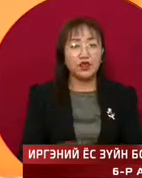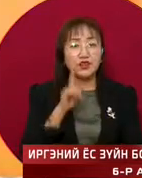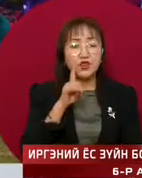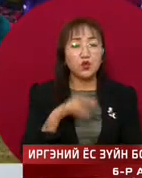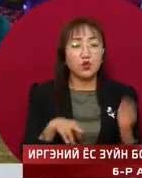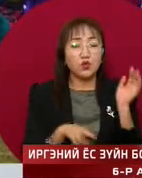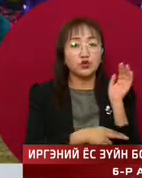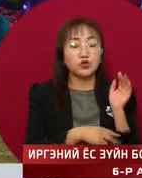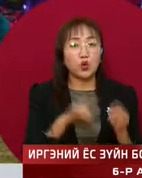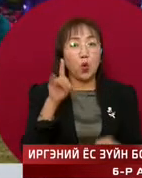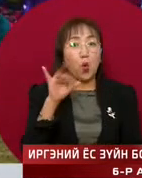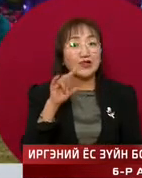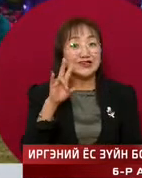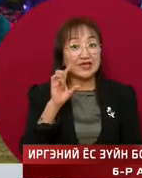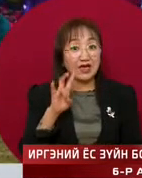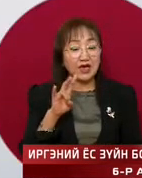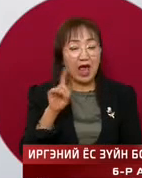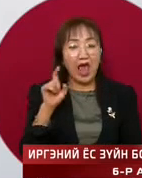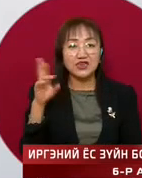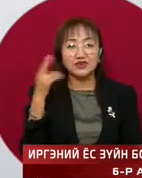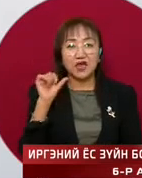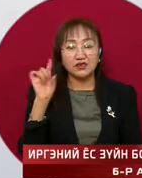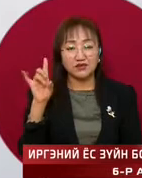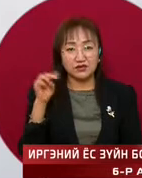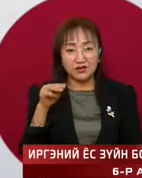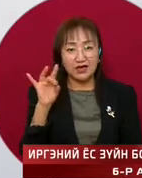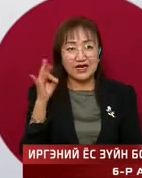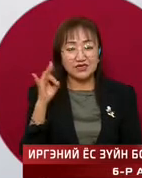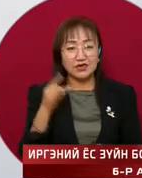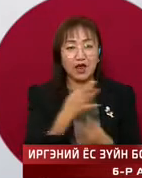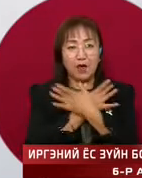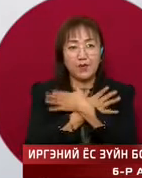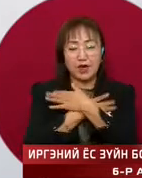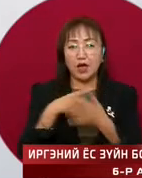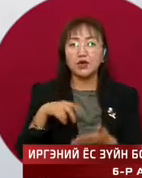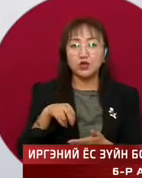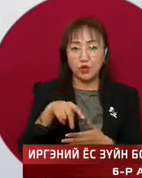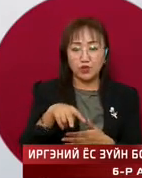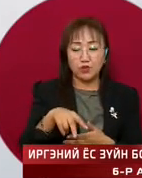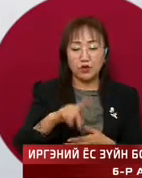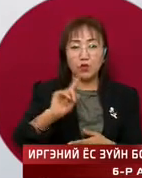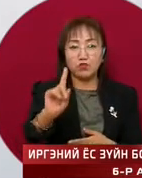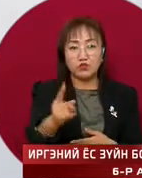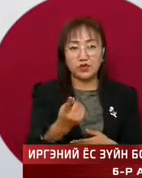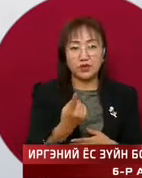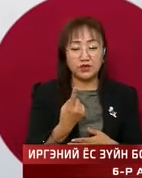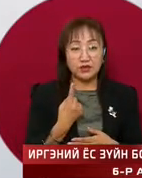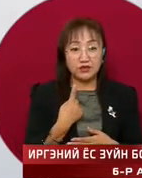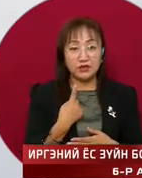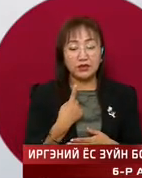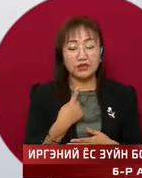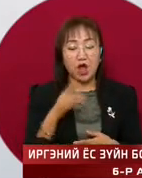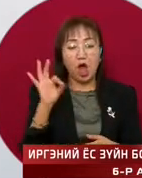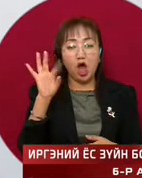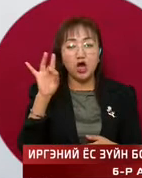холон хатад аршаанд амархаар явв. Аршаанаас буцах замдаа оргил гэдэг залуутай